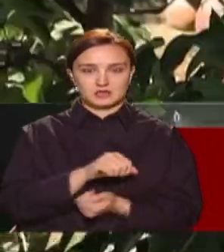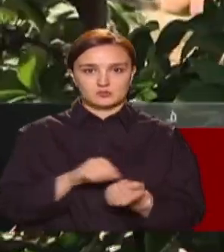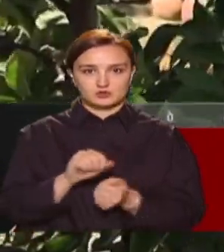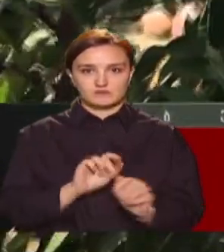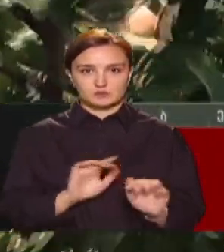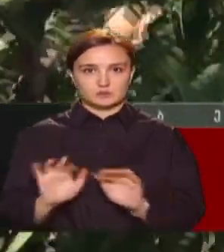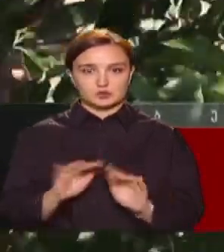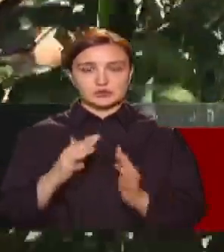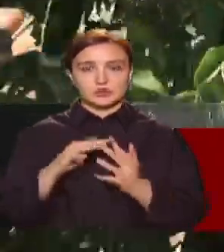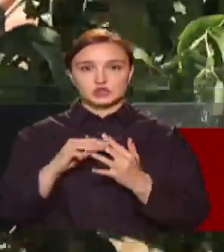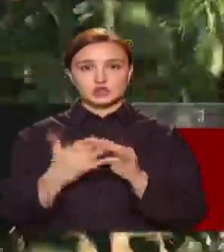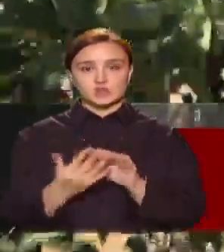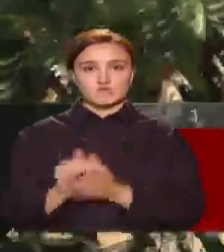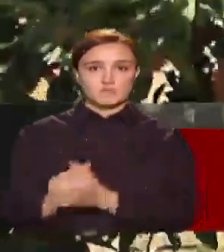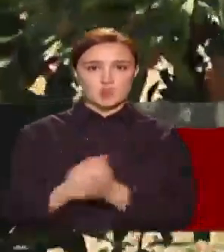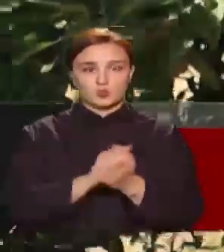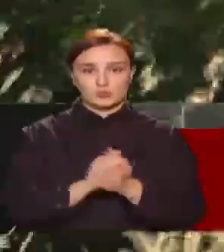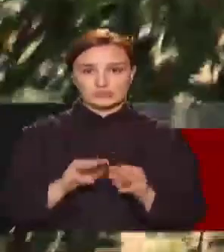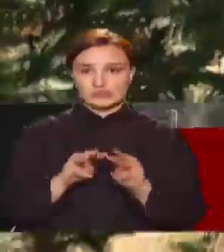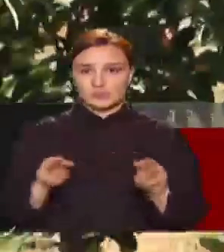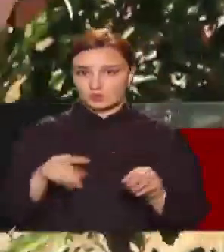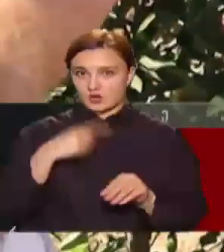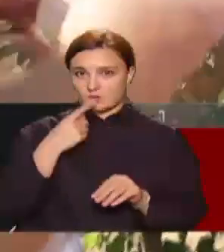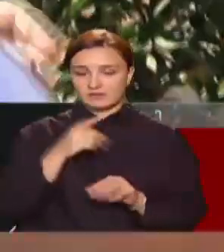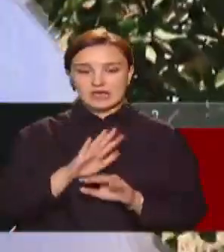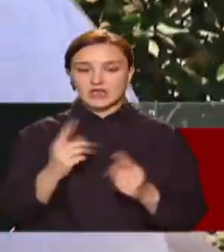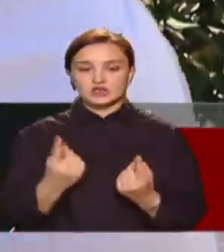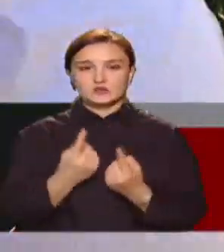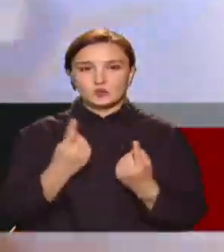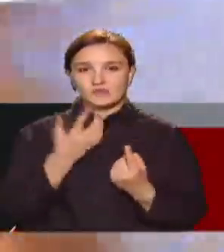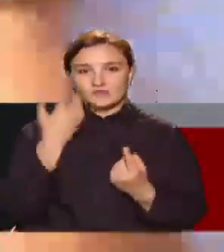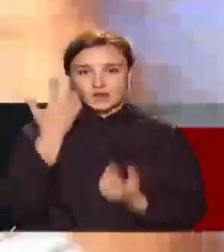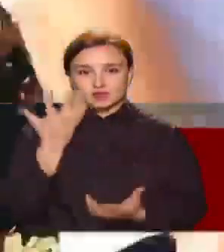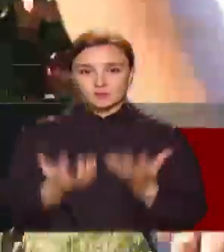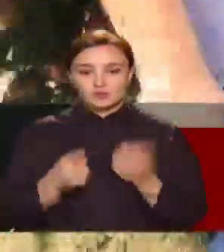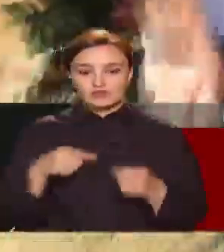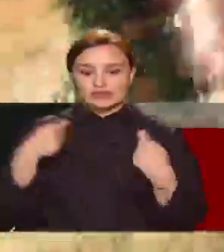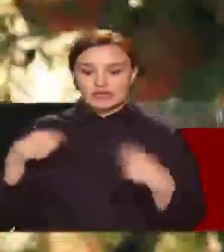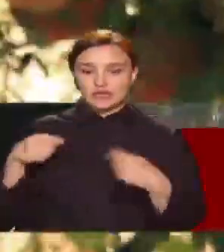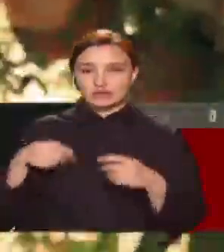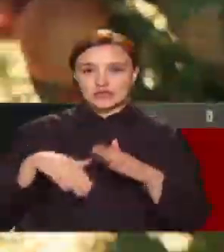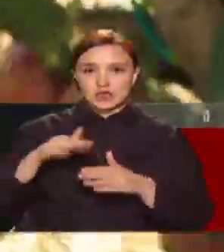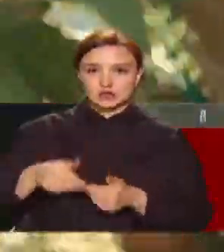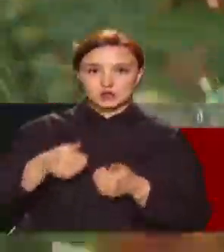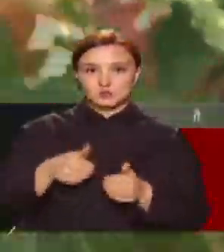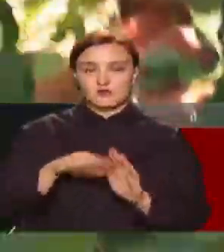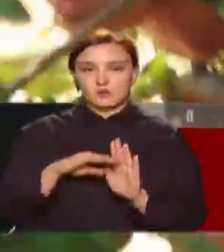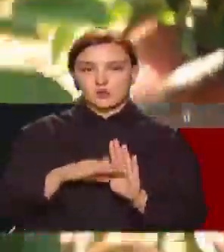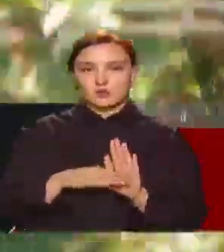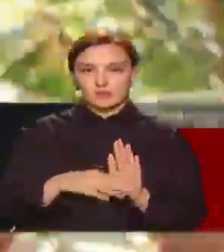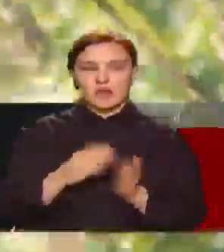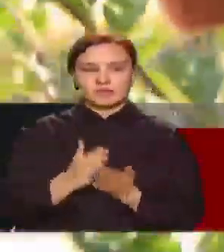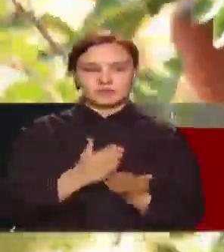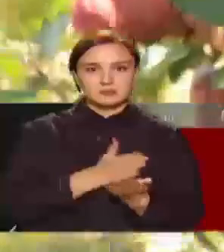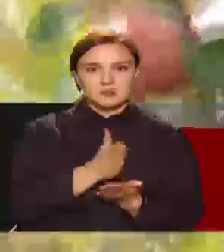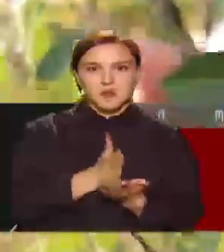პროცესში. Soplis meorneobis saministroshi ambobin rom arastandartuli vashlis mosavlis realizatsiis khelshetsqobis programa ramdenime